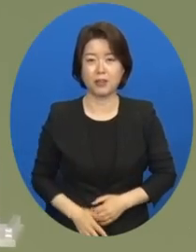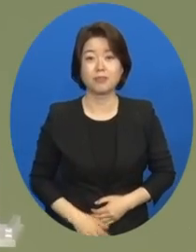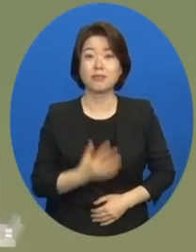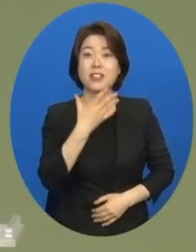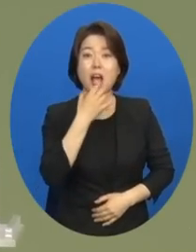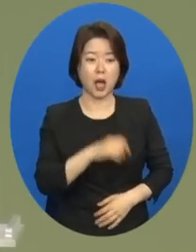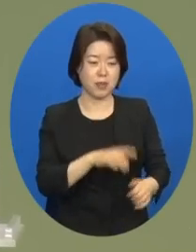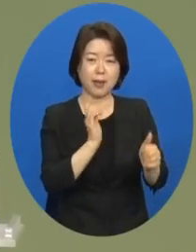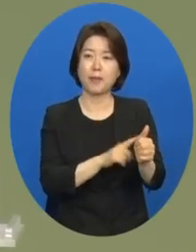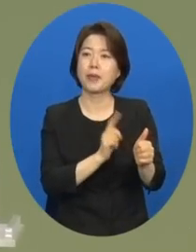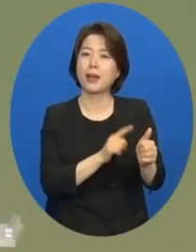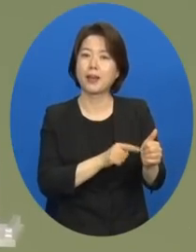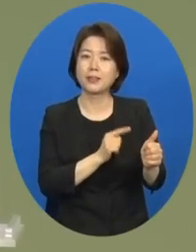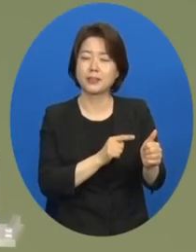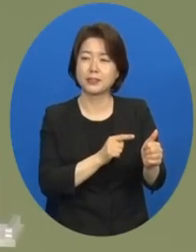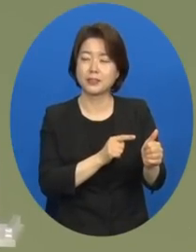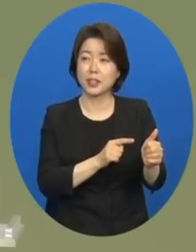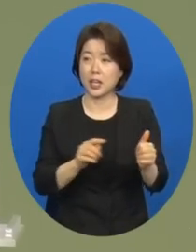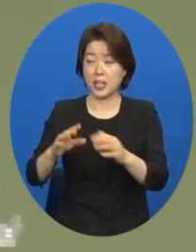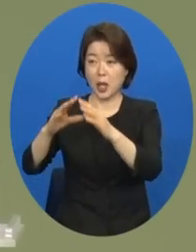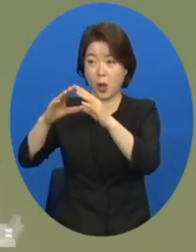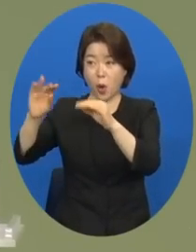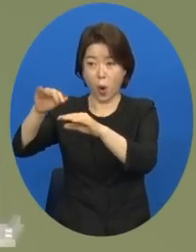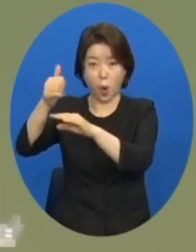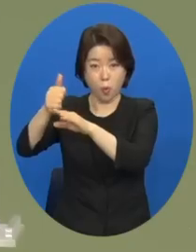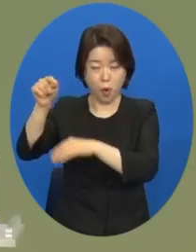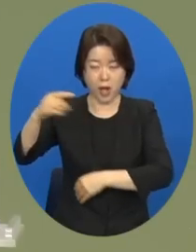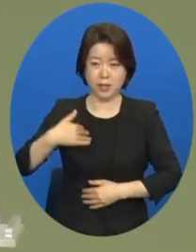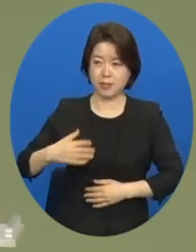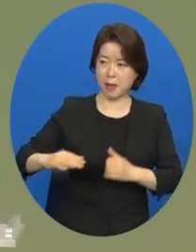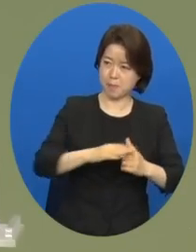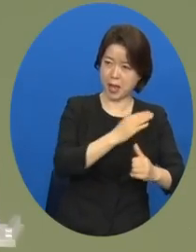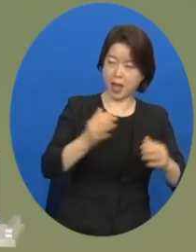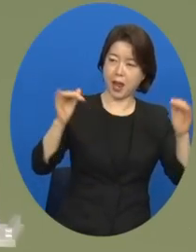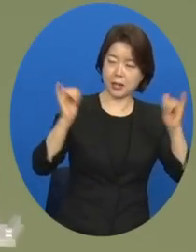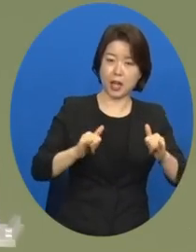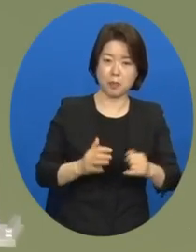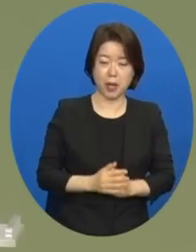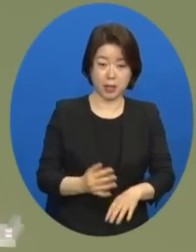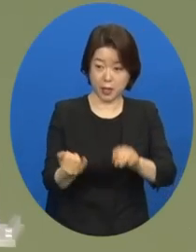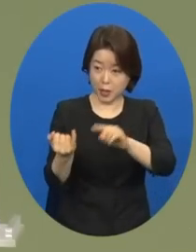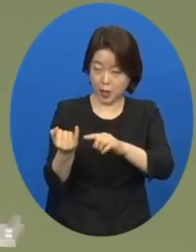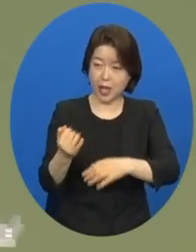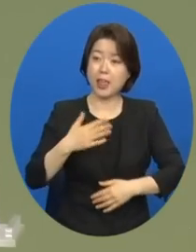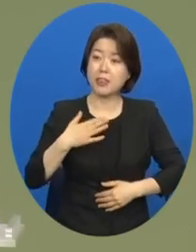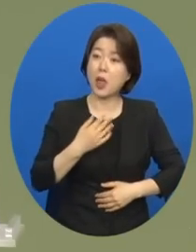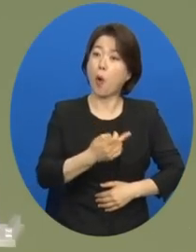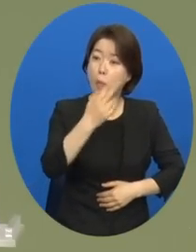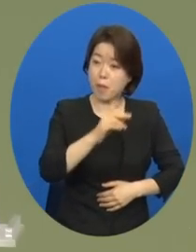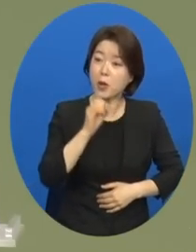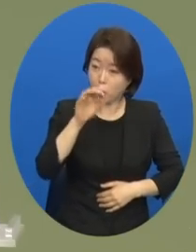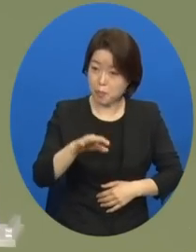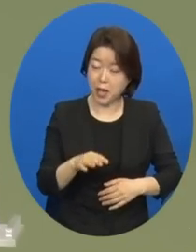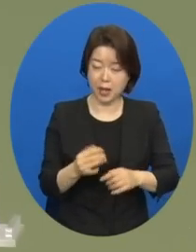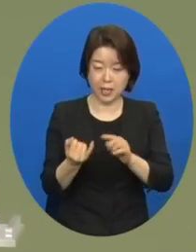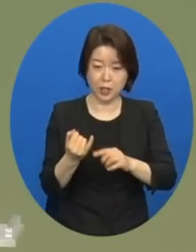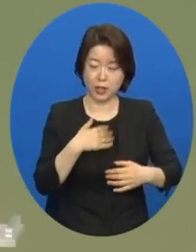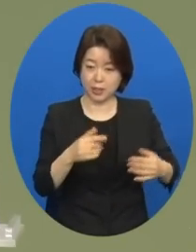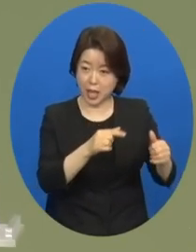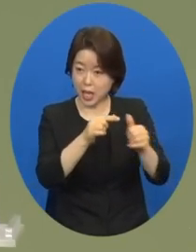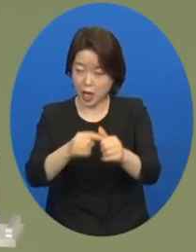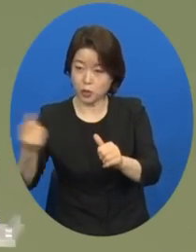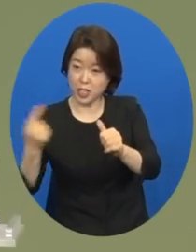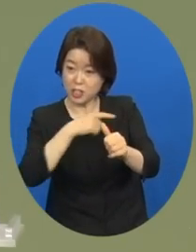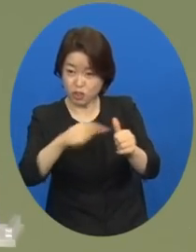바로 왕이 자기를 죽일 것 같으니까 사라에게 나를 오빠라고 해요 그러면 당신은 데리고 와도 나는 안 죽일 것 아니겠소